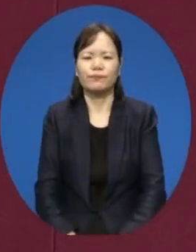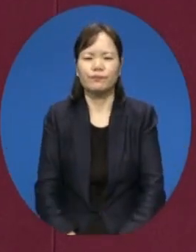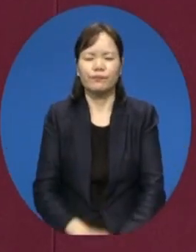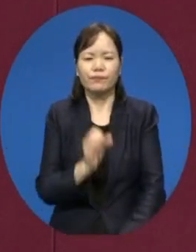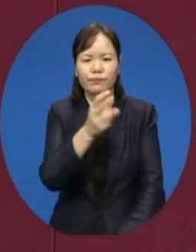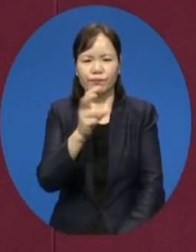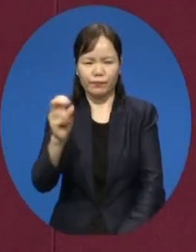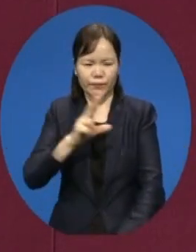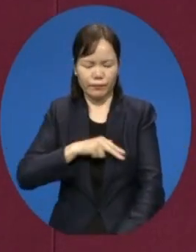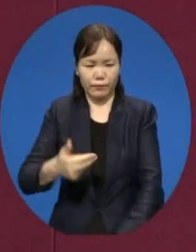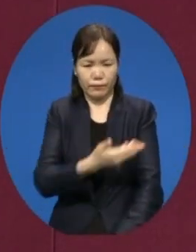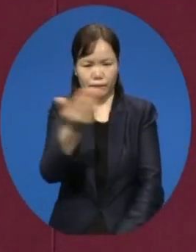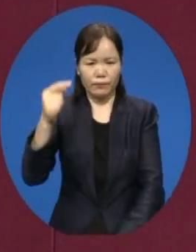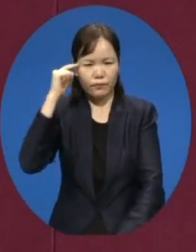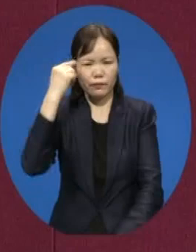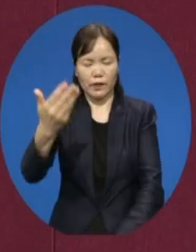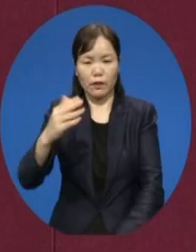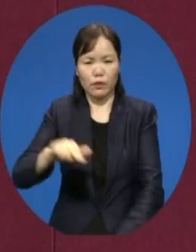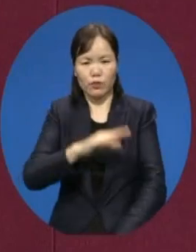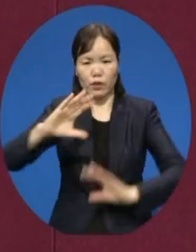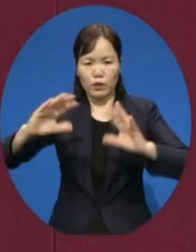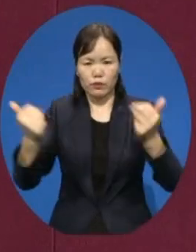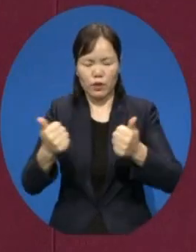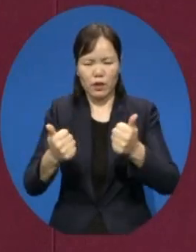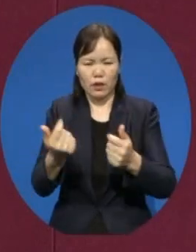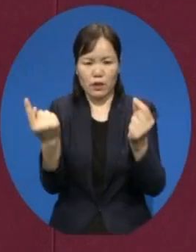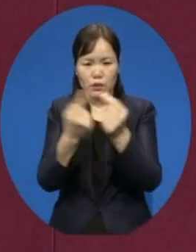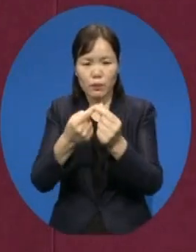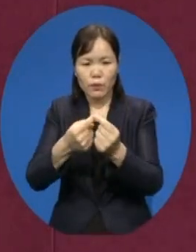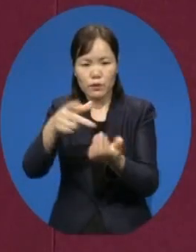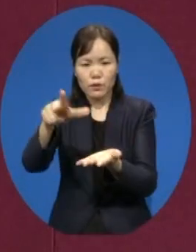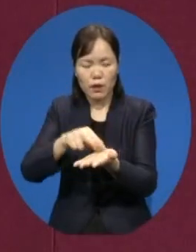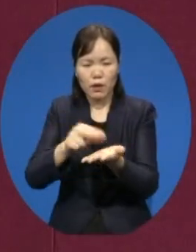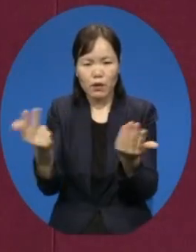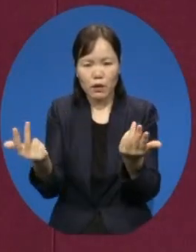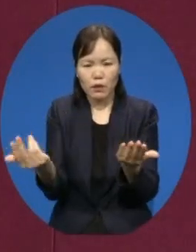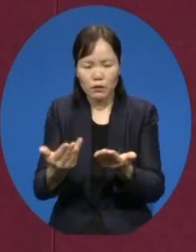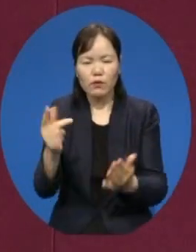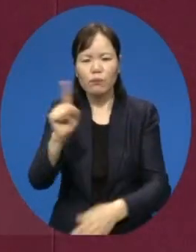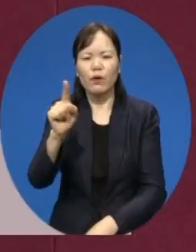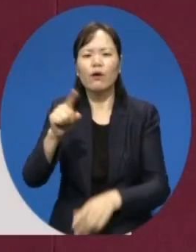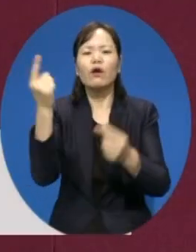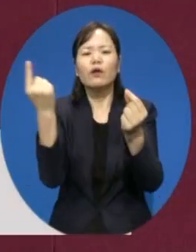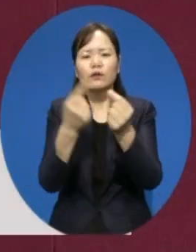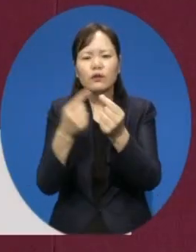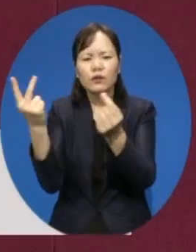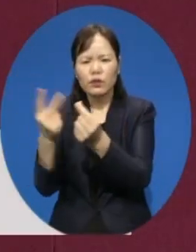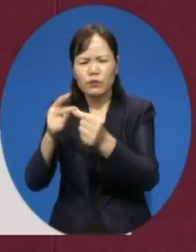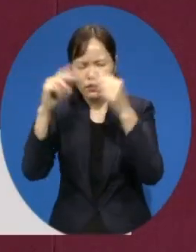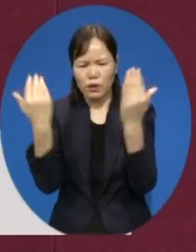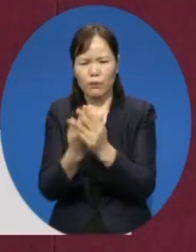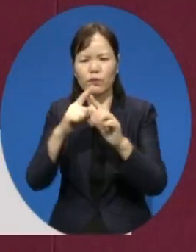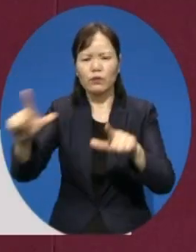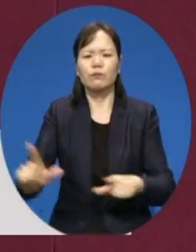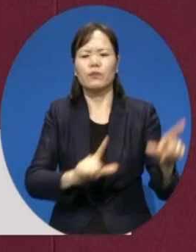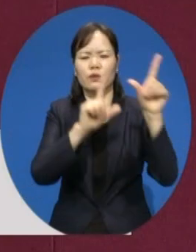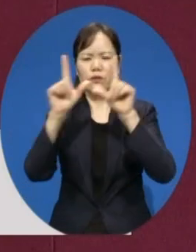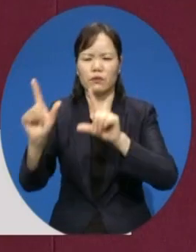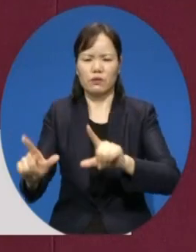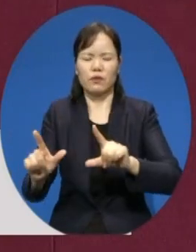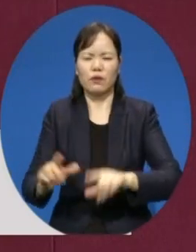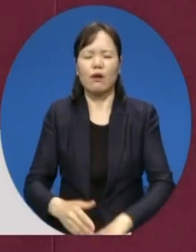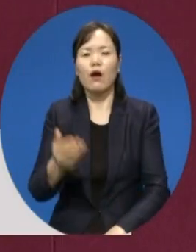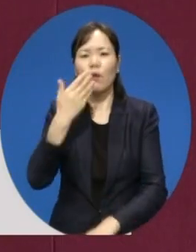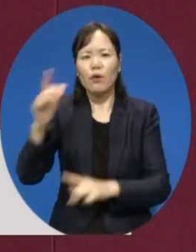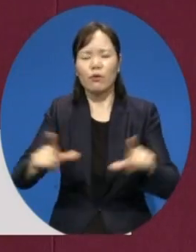여야 의원님들께 묻겠습니다. 우리 국회가 최우선으로 해야 될 일이 무엇입니까? 첫째도 민생, 둘째도 민생 아니겠습니까?